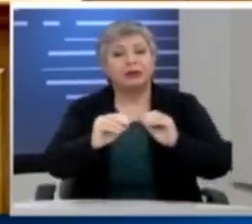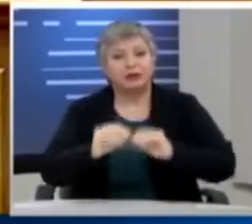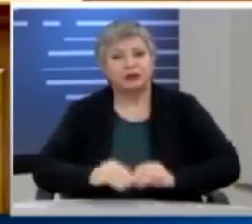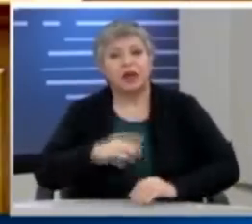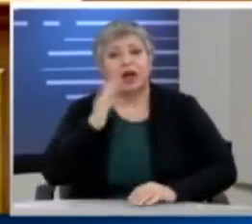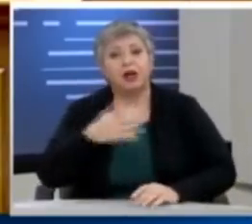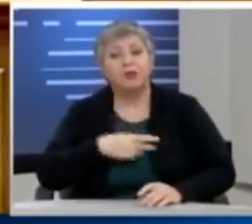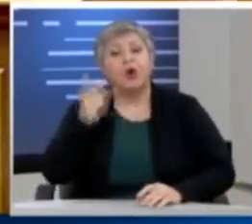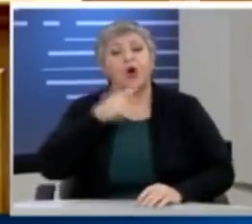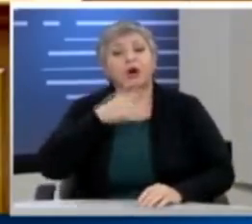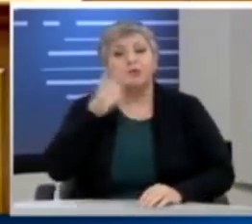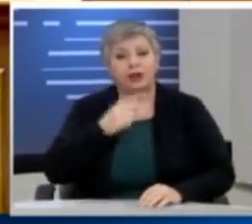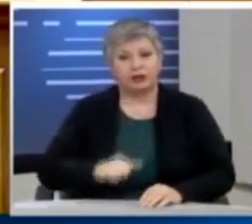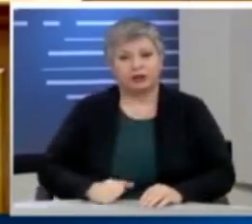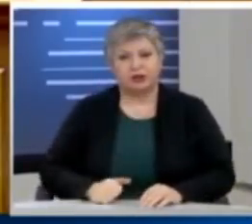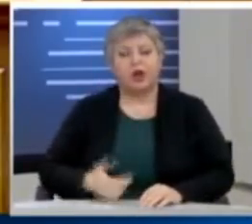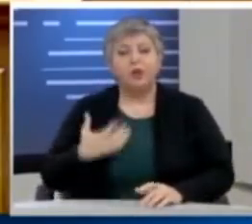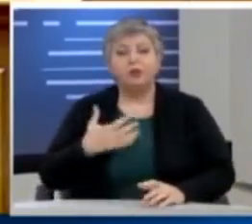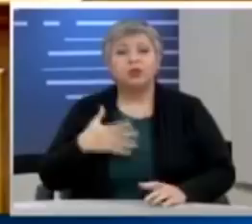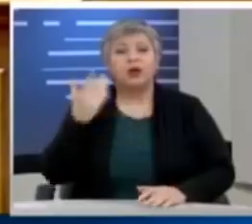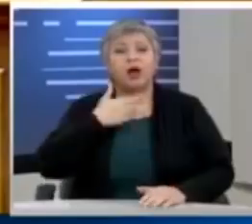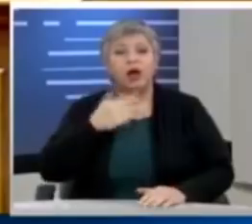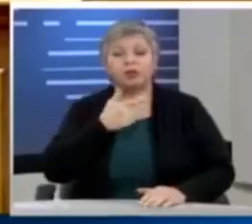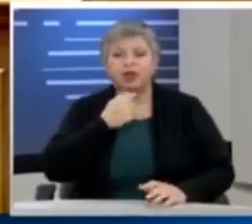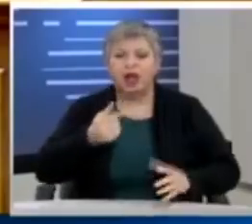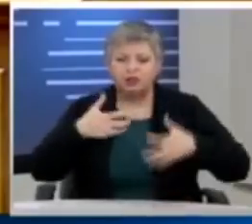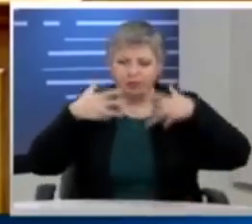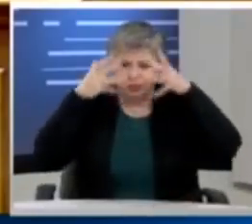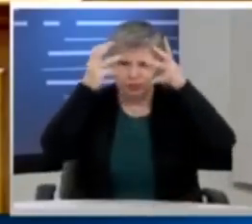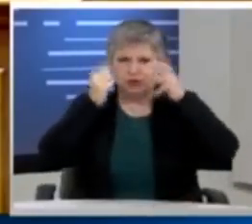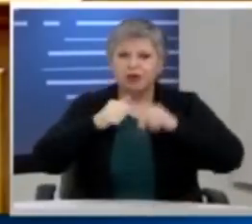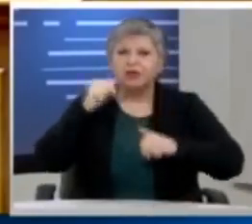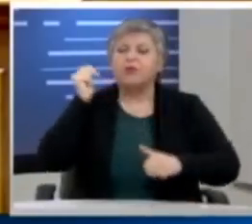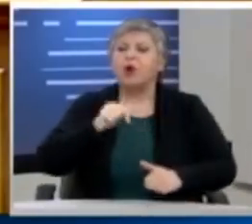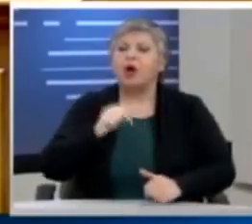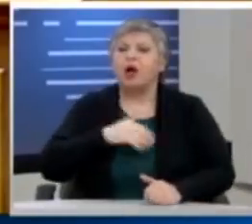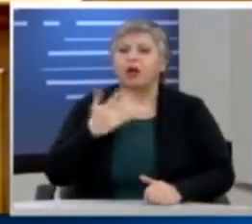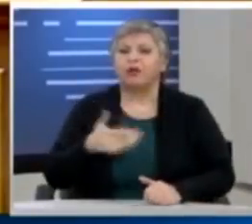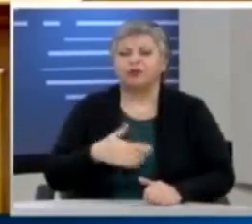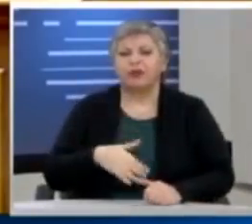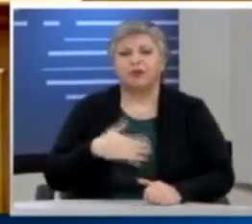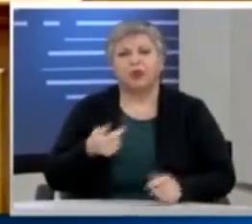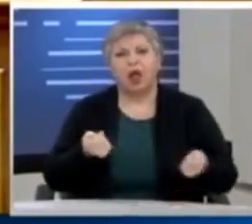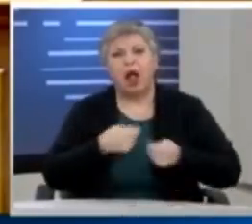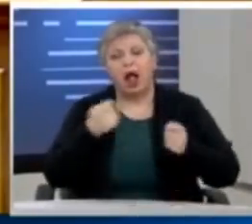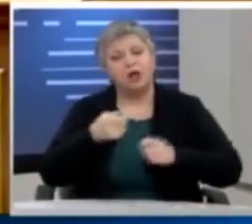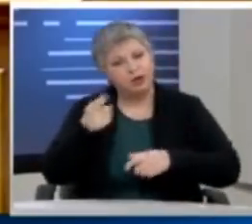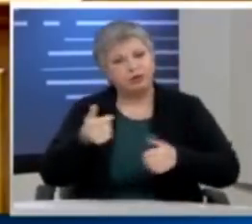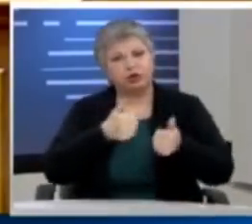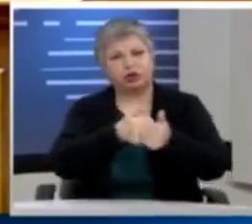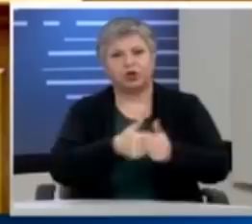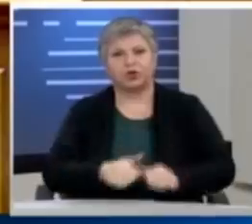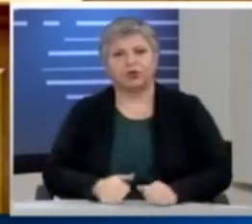Klan, μέχρι και ο Τζορτζ Μπους, ο μακελάρης της Μέσης Ανατολής, επιστρατεύθηκε. Τη Συμφωνία των